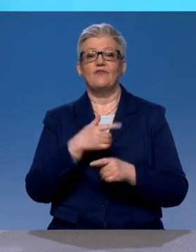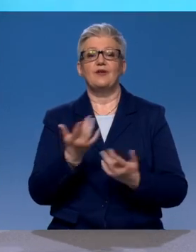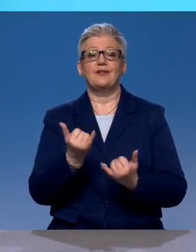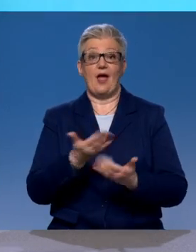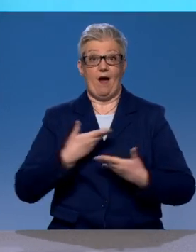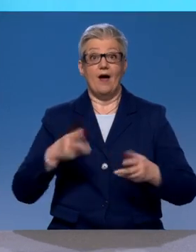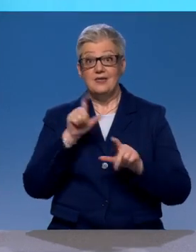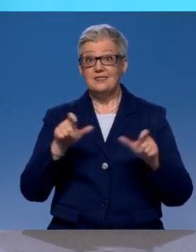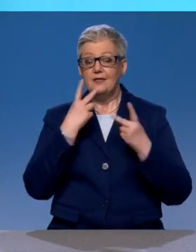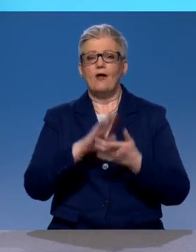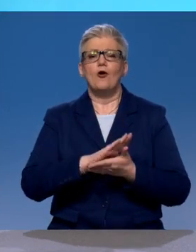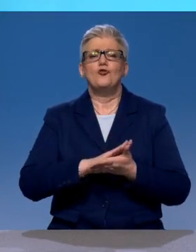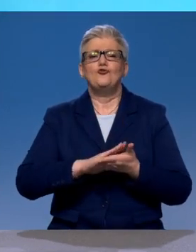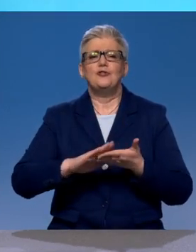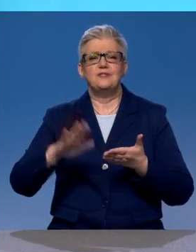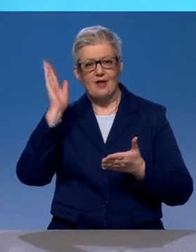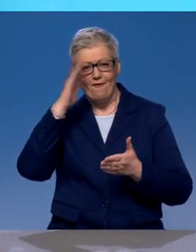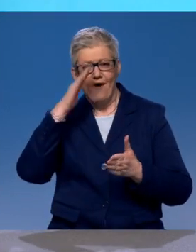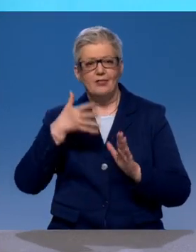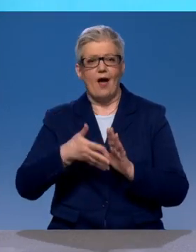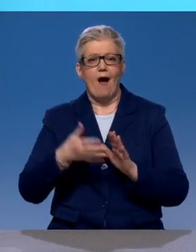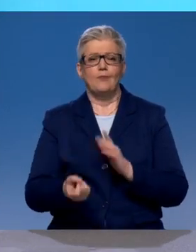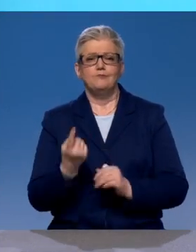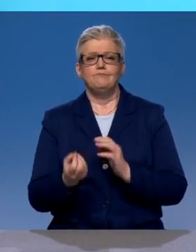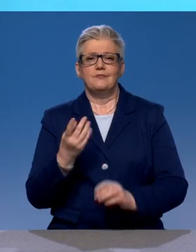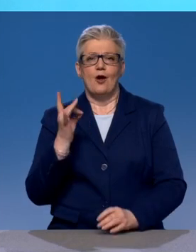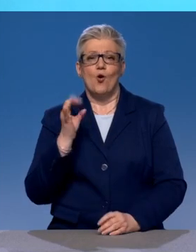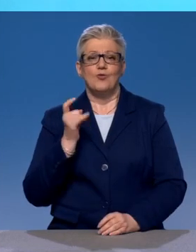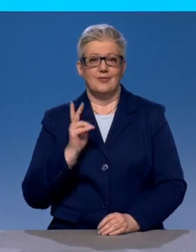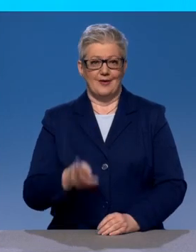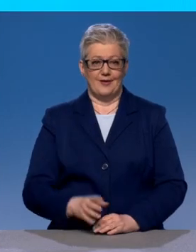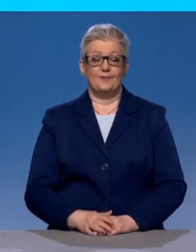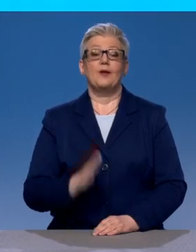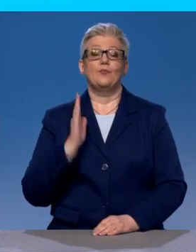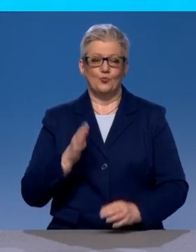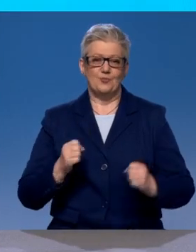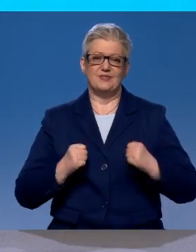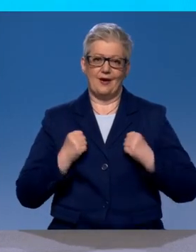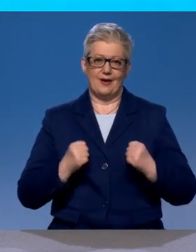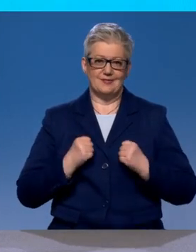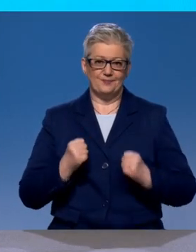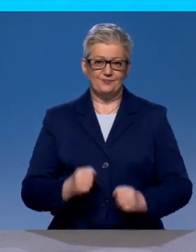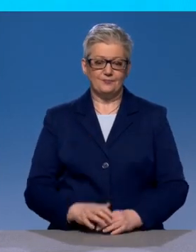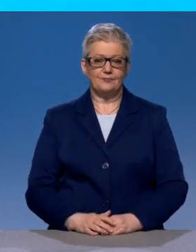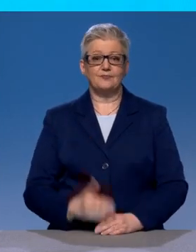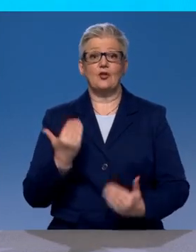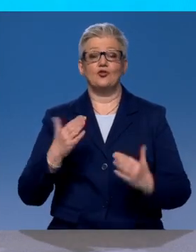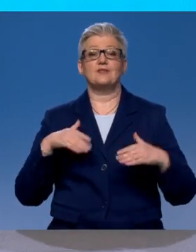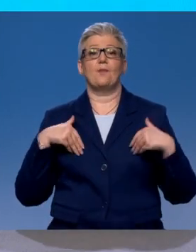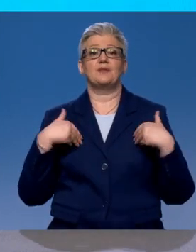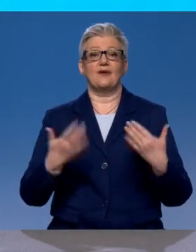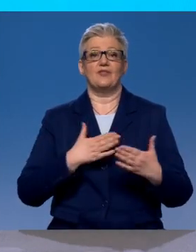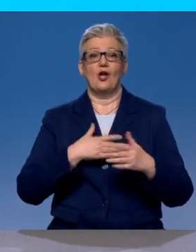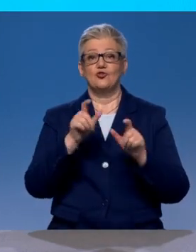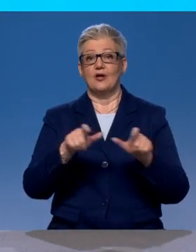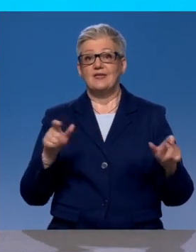вода. Многих долгих лет вам. Спасибо. Будем стараться. Сейчас поздравления от наших зрителей. Но эти зрители,